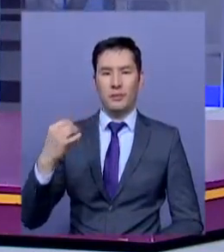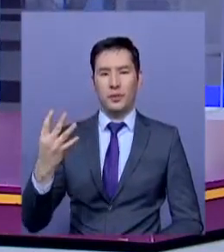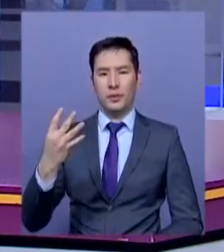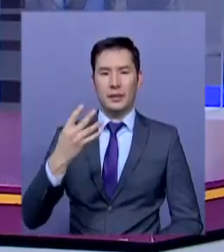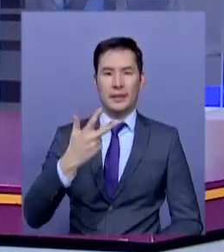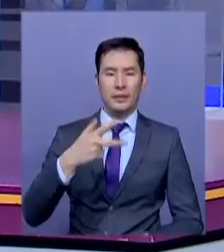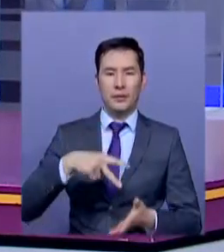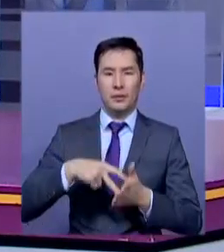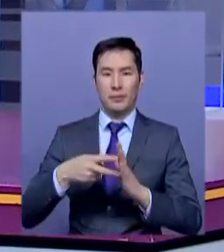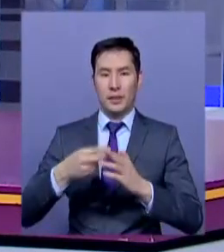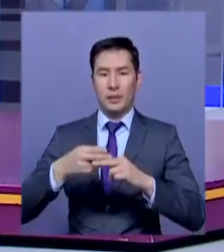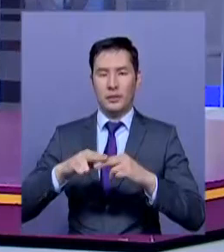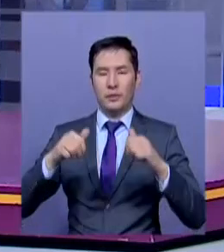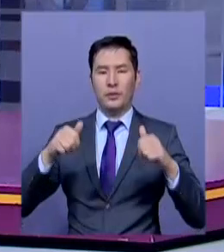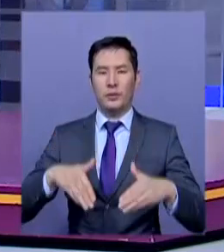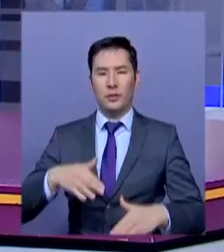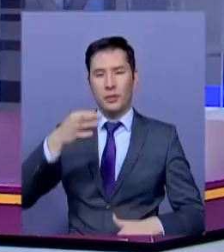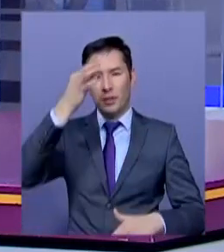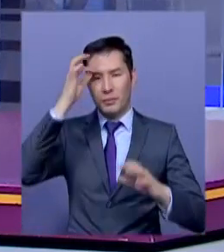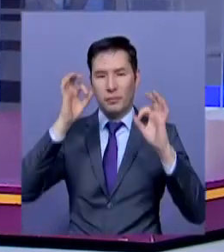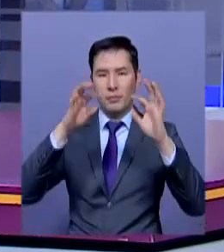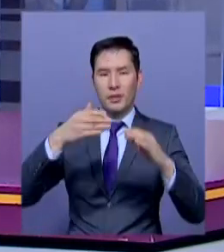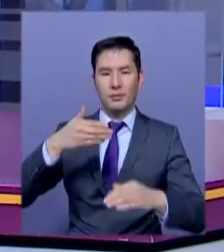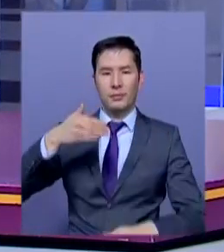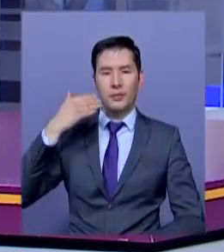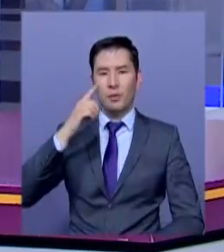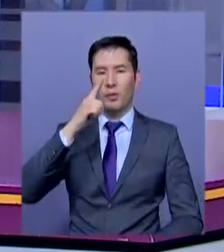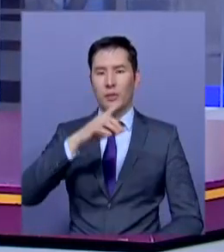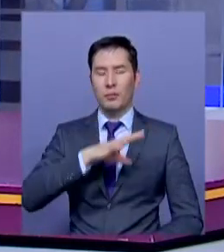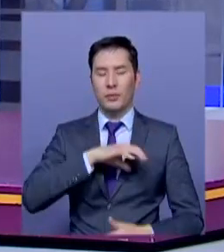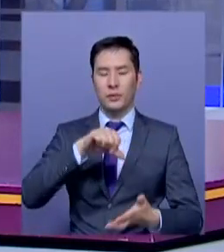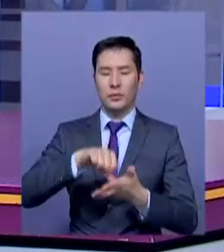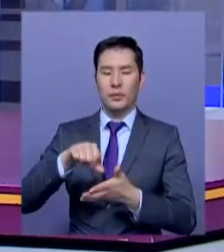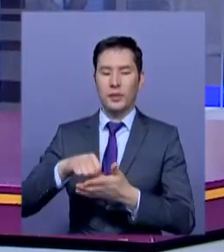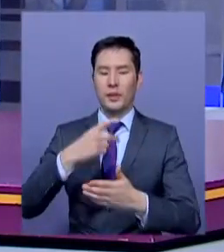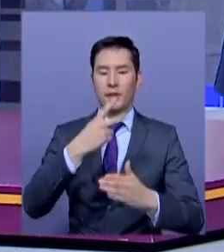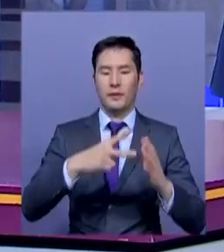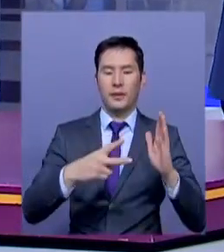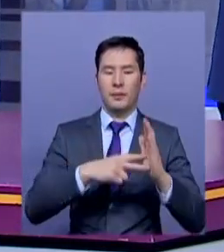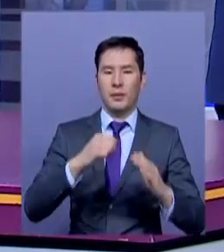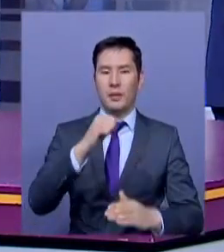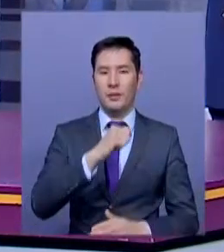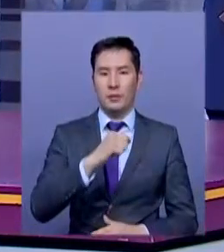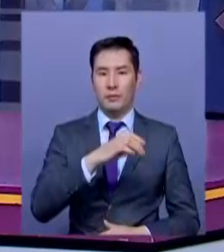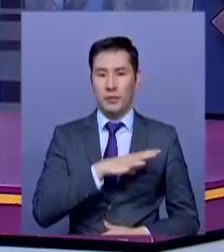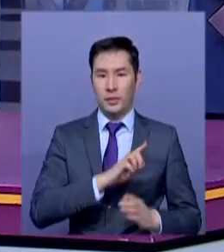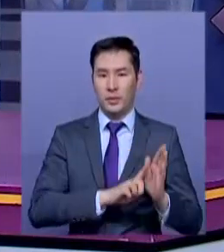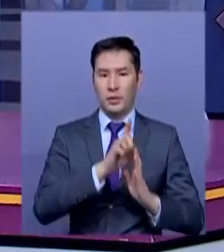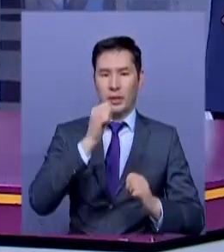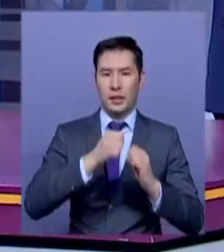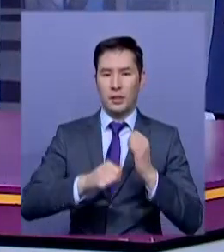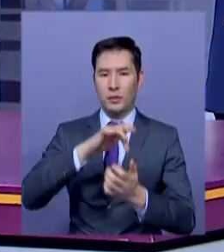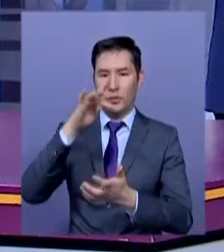3 жоба қабылданды. Еске салайық, биыл бюджетке қатысу жобасы 28 тамызда басталды. Осы жылы қаланың әрбір